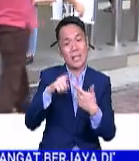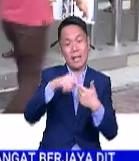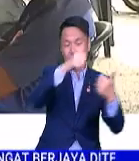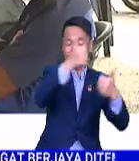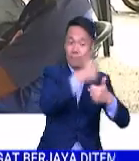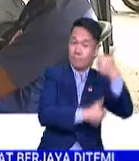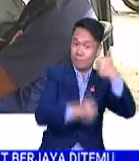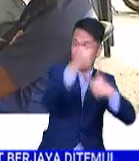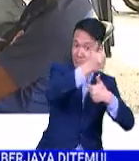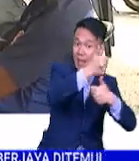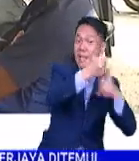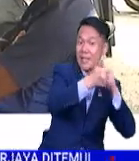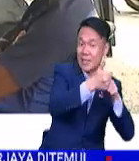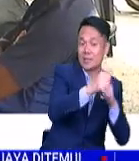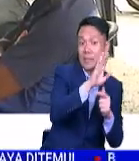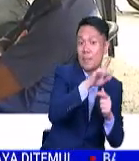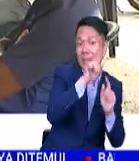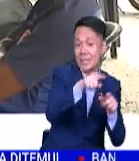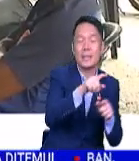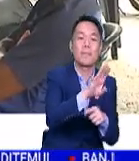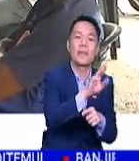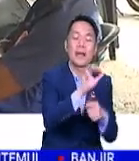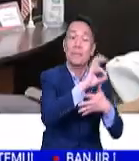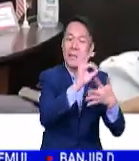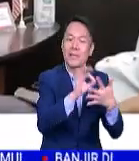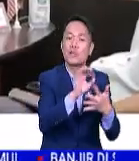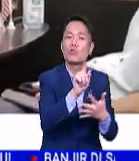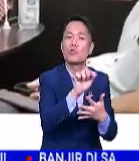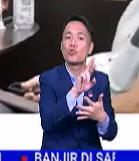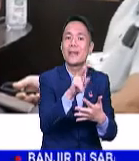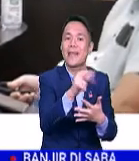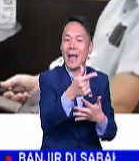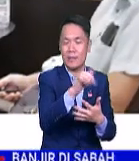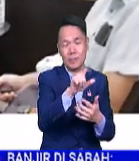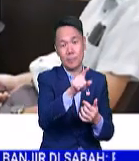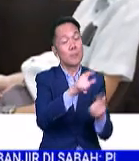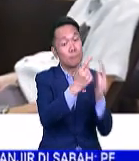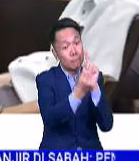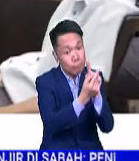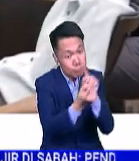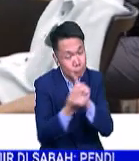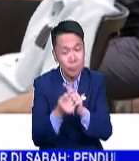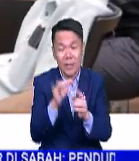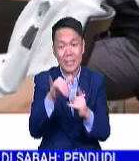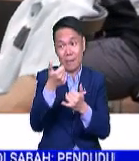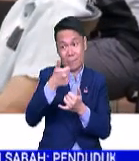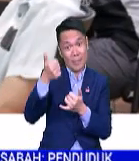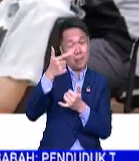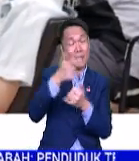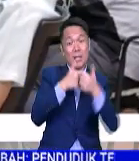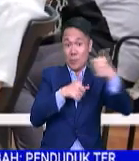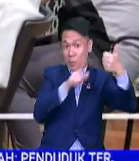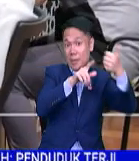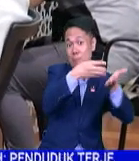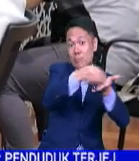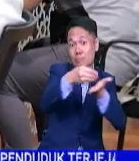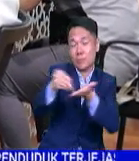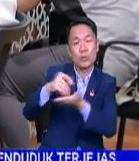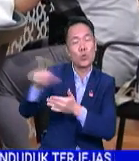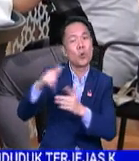timbalannya Muhammad Shahar di BSN Triang. Kementerian Kewangan turut memaklumkan akan memudahkan urusan pengagihan kepada